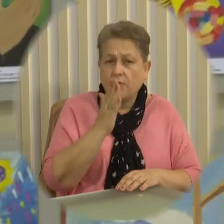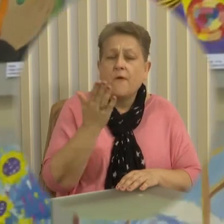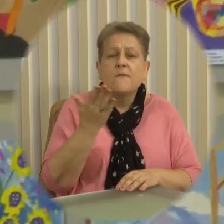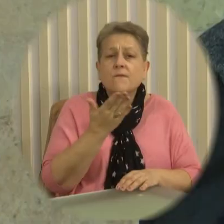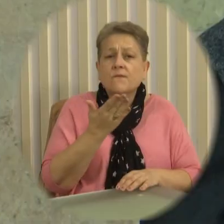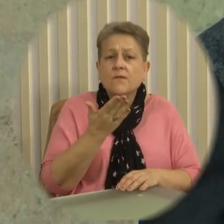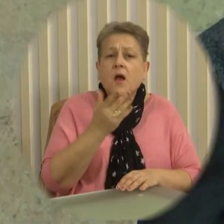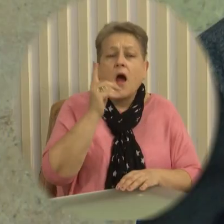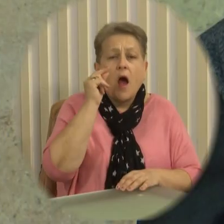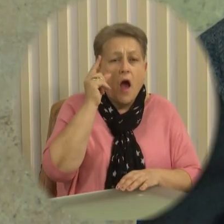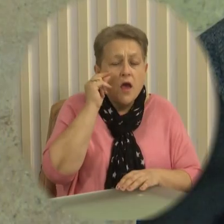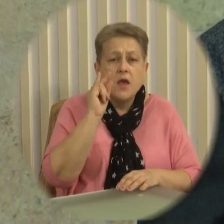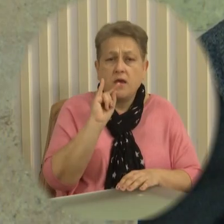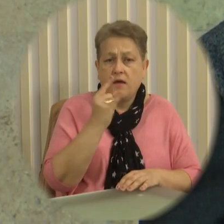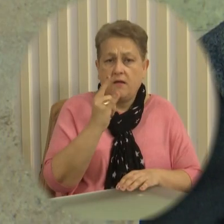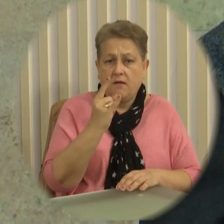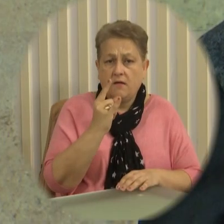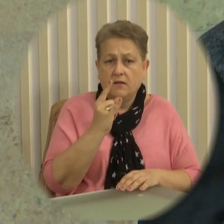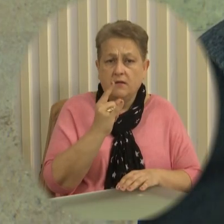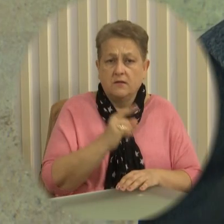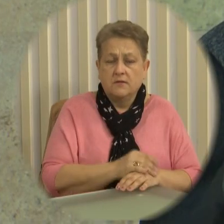որ այ երեխաները